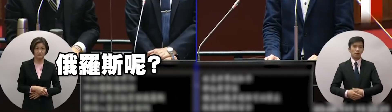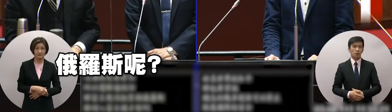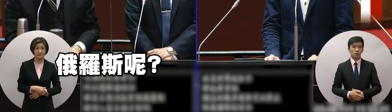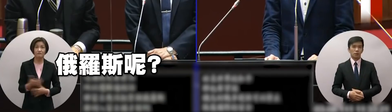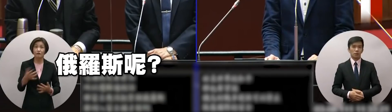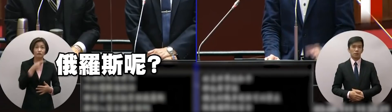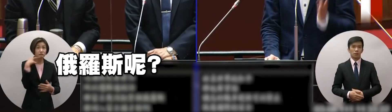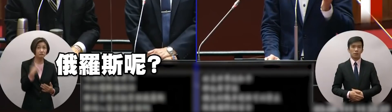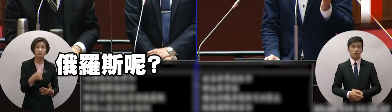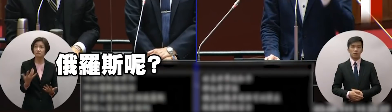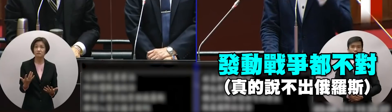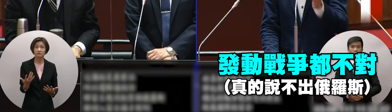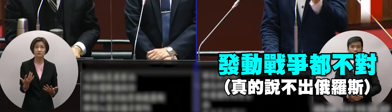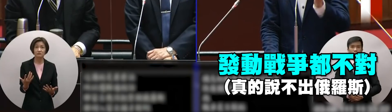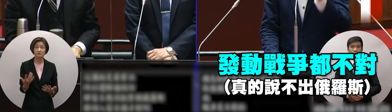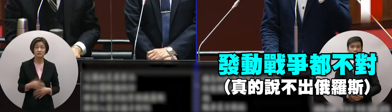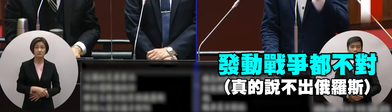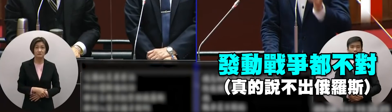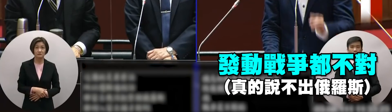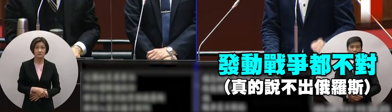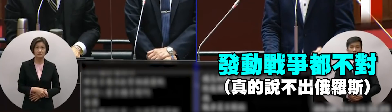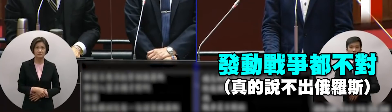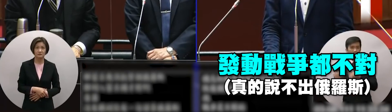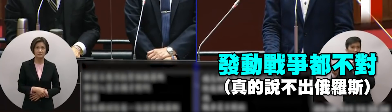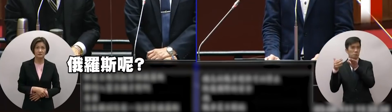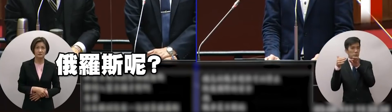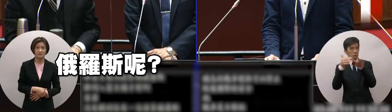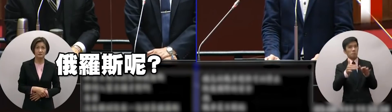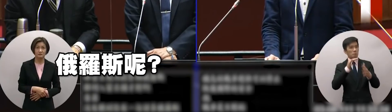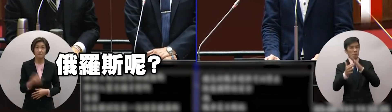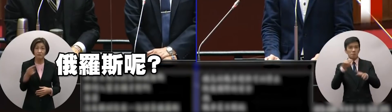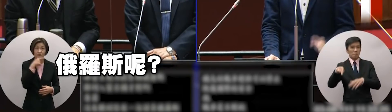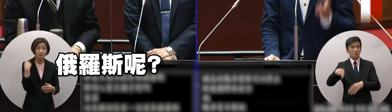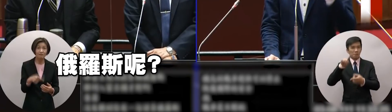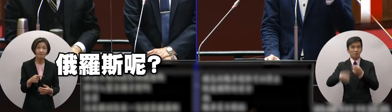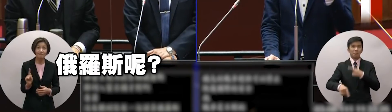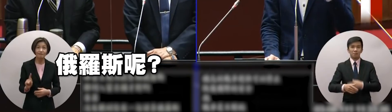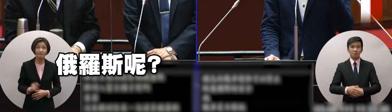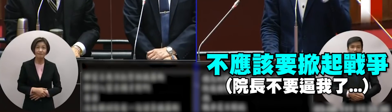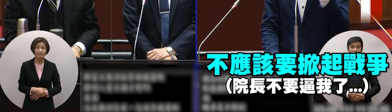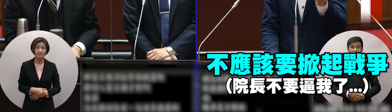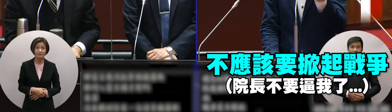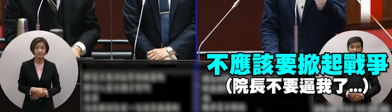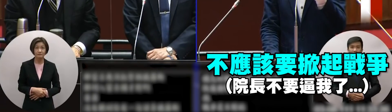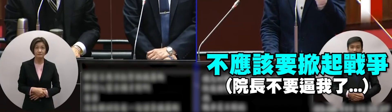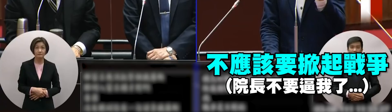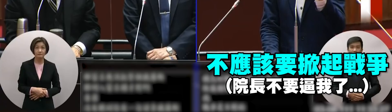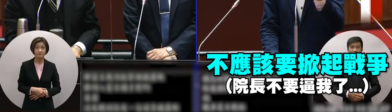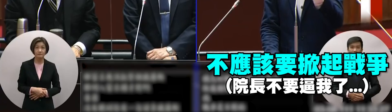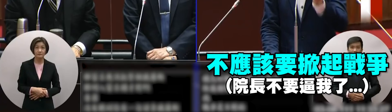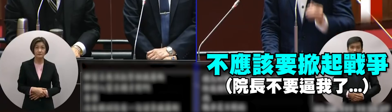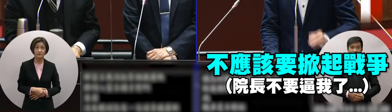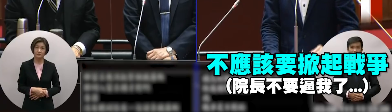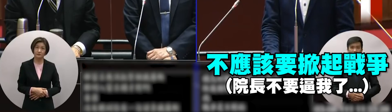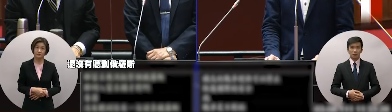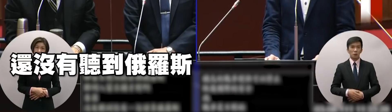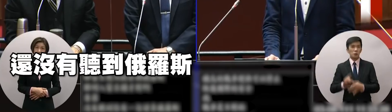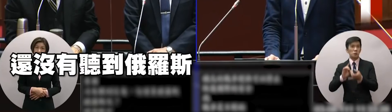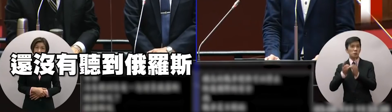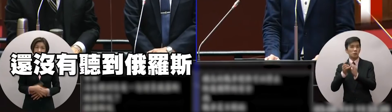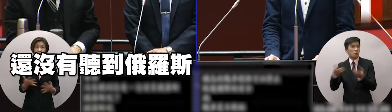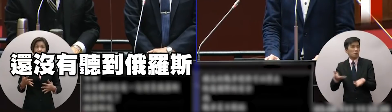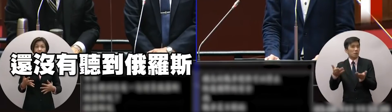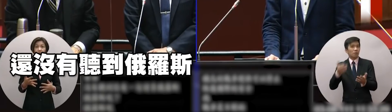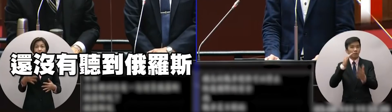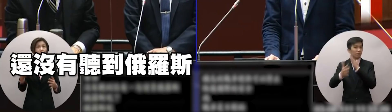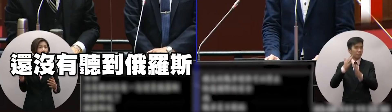罗斯呢？ 发动战争的都不对。 俄罗斯呢？ 不应该要轻启战争。 还没有